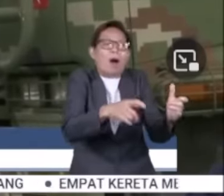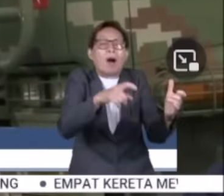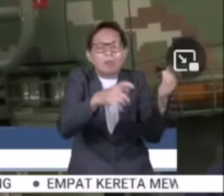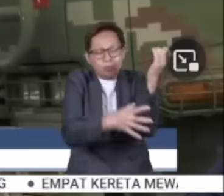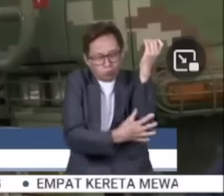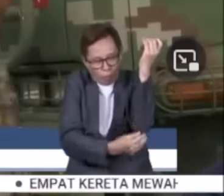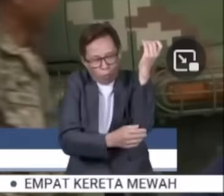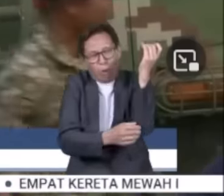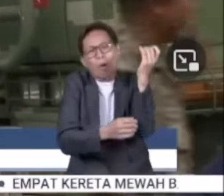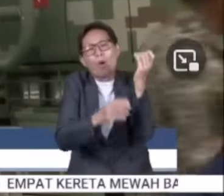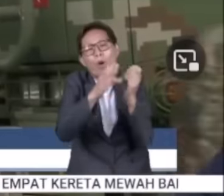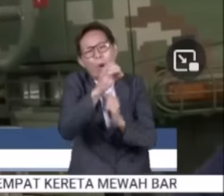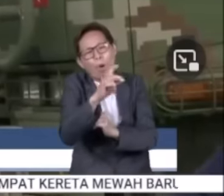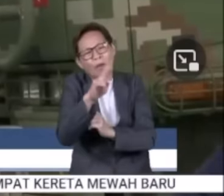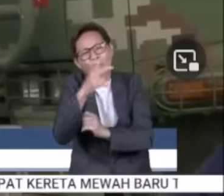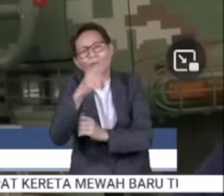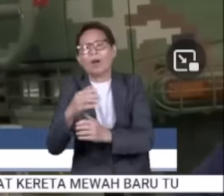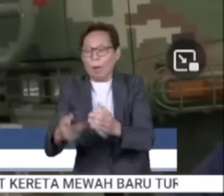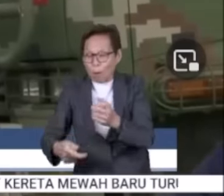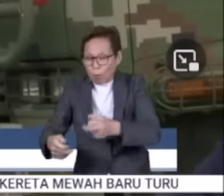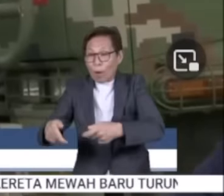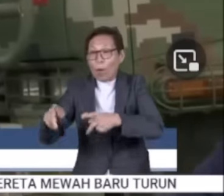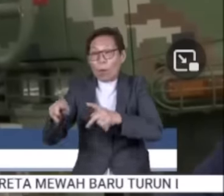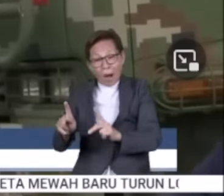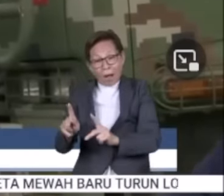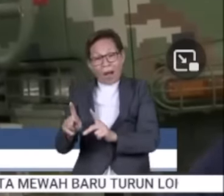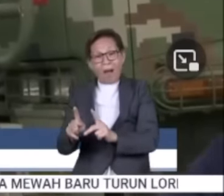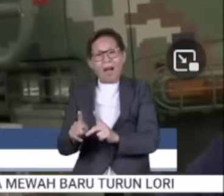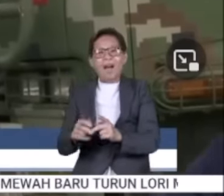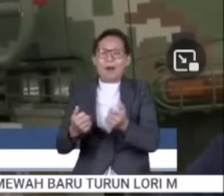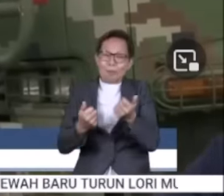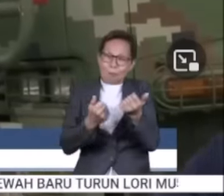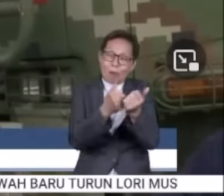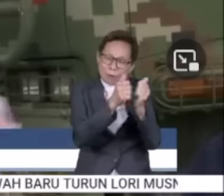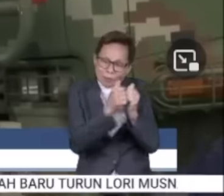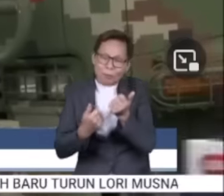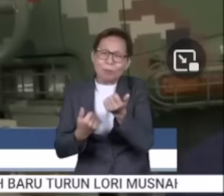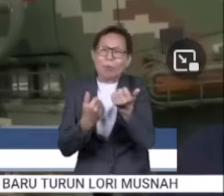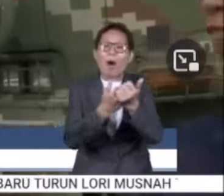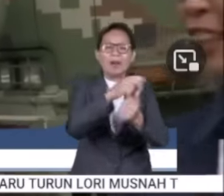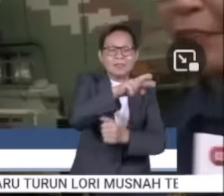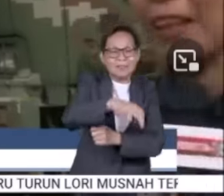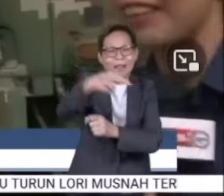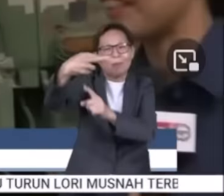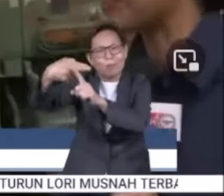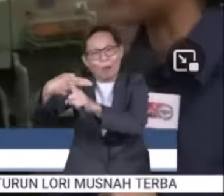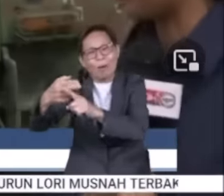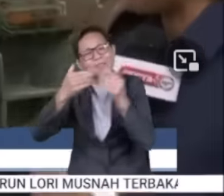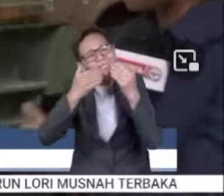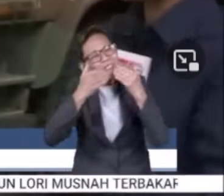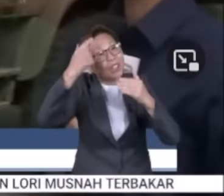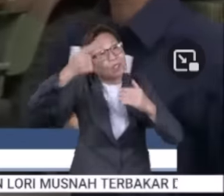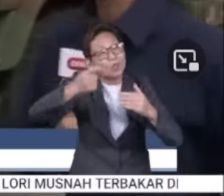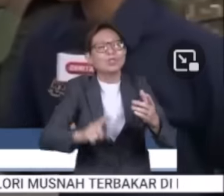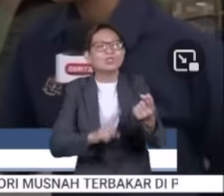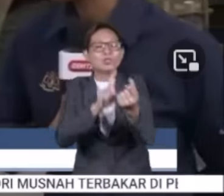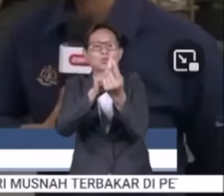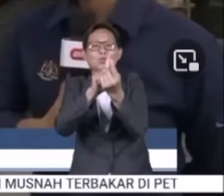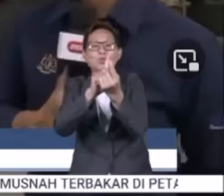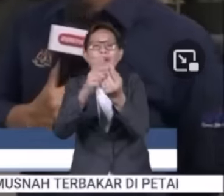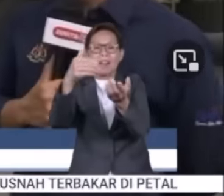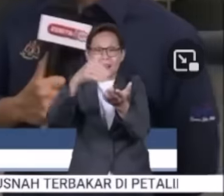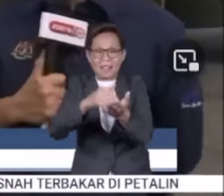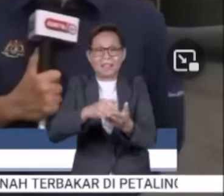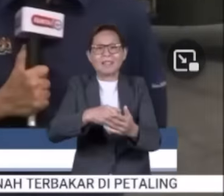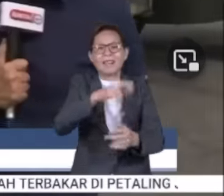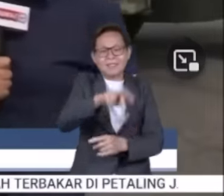ada ini untuk bersama-sama menyumbang kepada RTM melalui Jelajah Ramadan. Itu yang paling penting. Baik, terima kasih Tuan. Jumpa lagi pada Jelajah